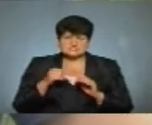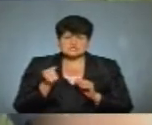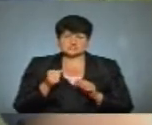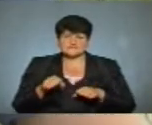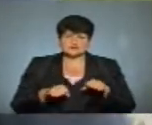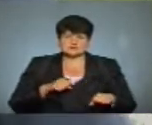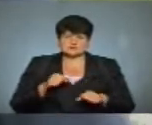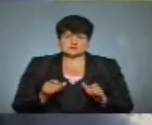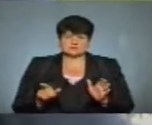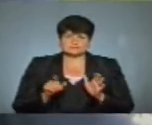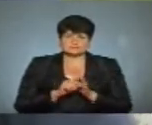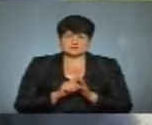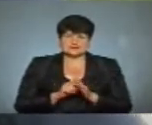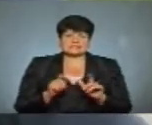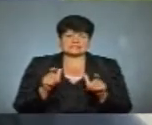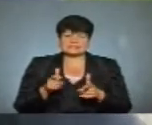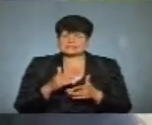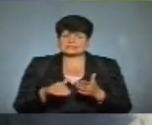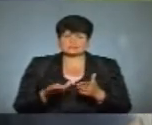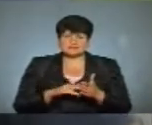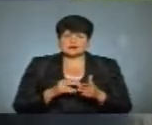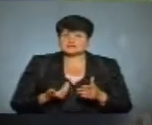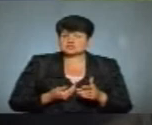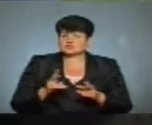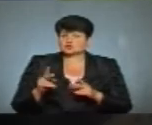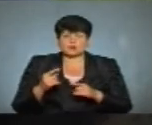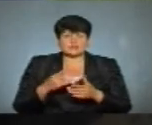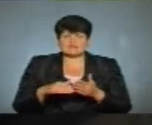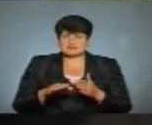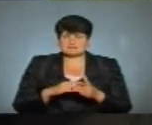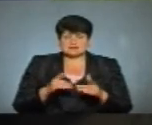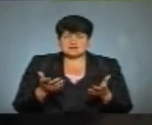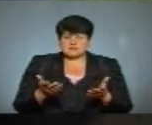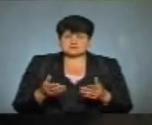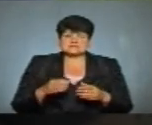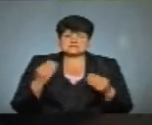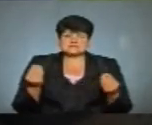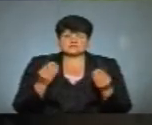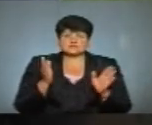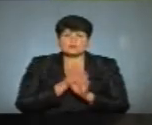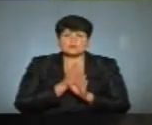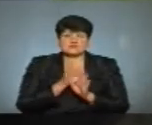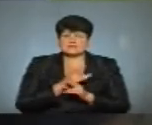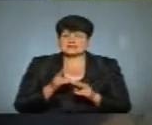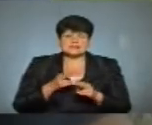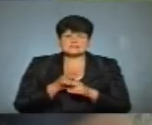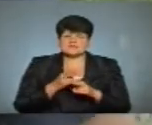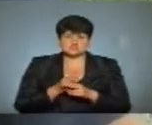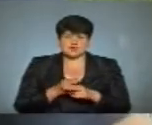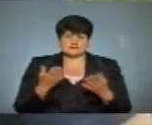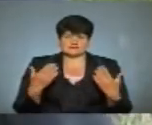до заїзду. Карантин не відміняв, але і жити ніхто не відміняв. Свіже повітря нам не заважає